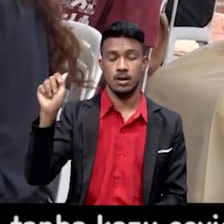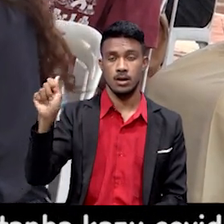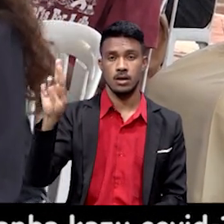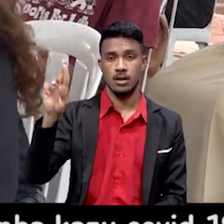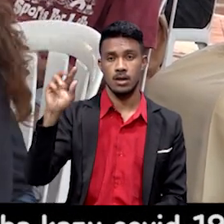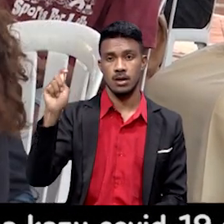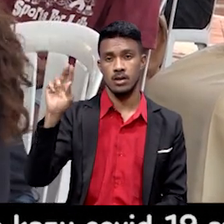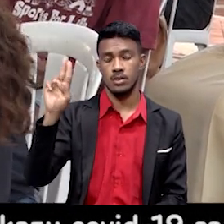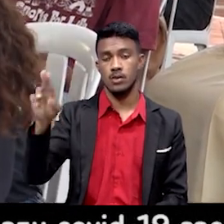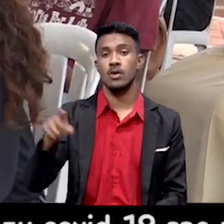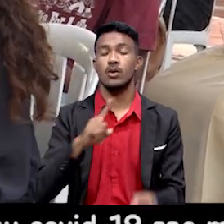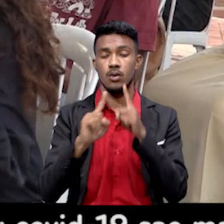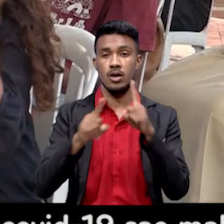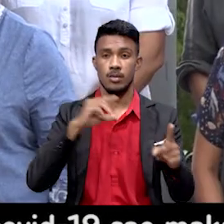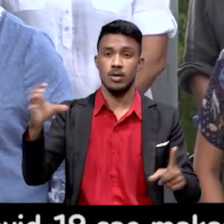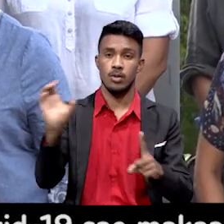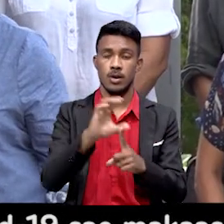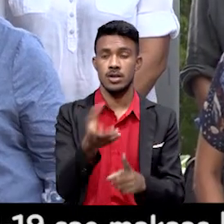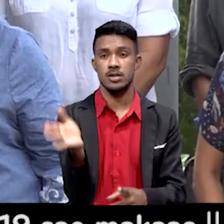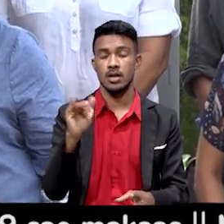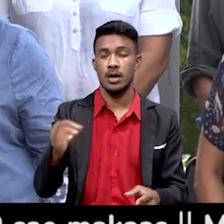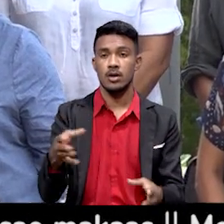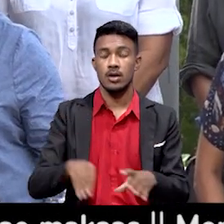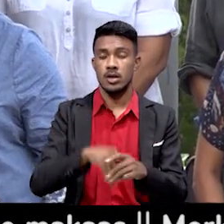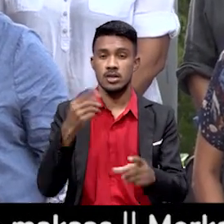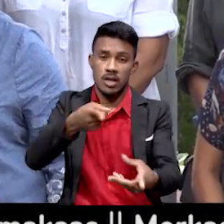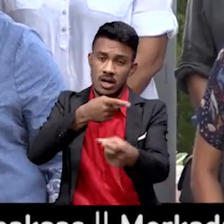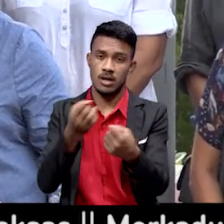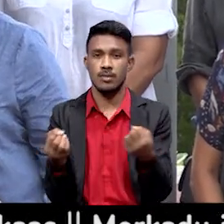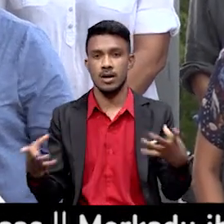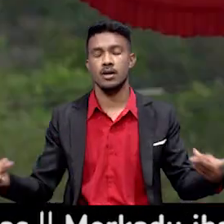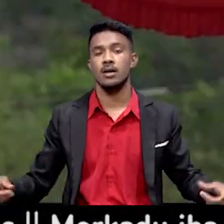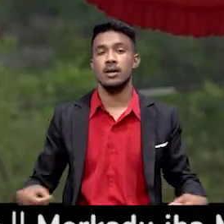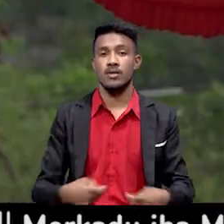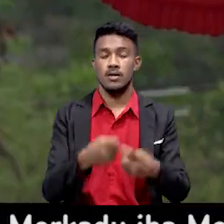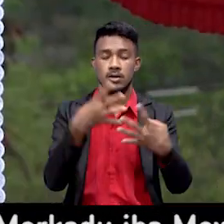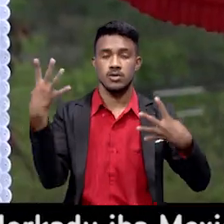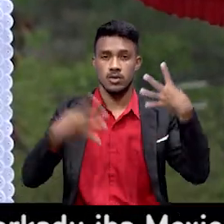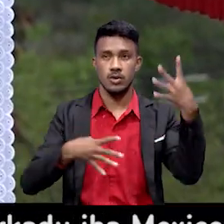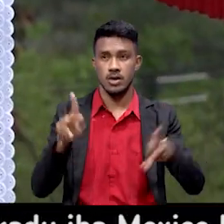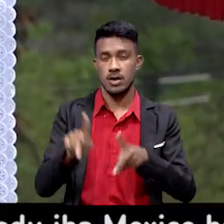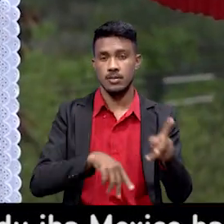hatete ba komandante sira ho diha saikilat barak ho difunu hasoru inimigo sira